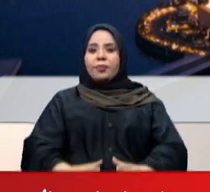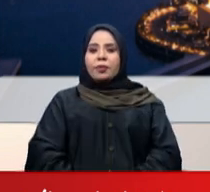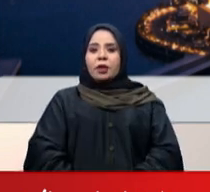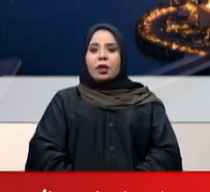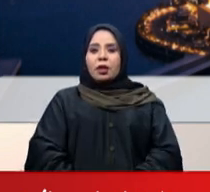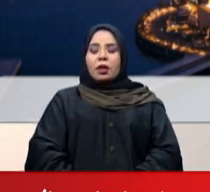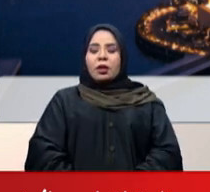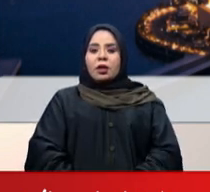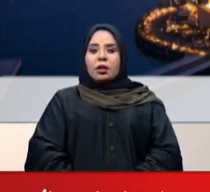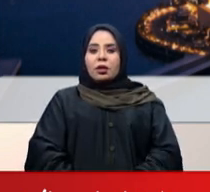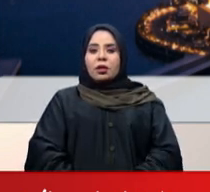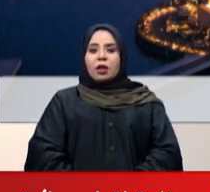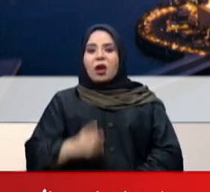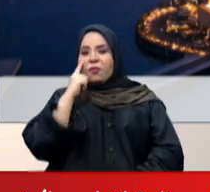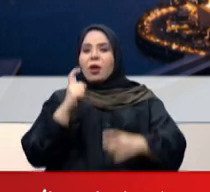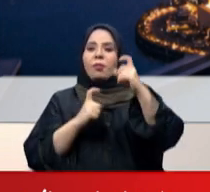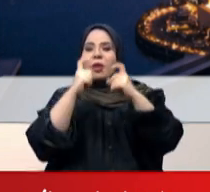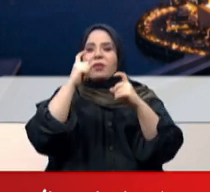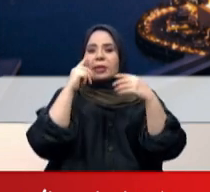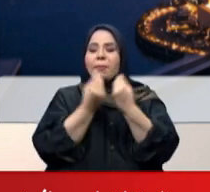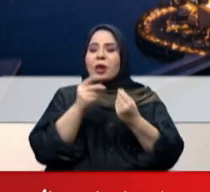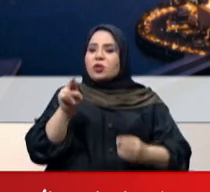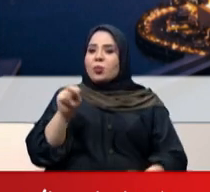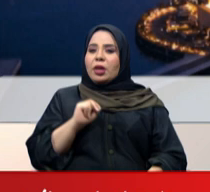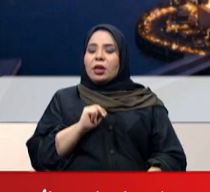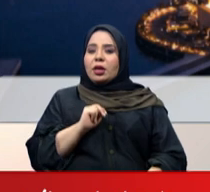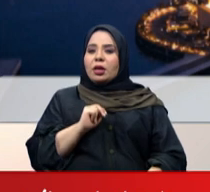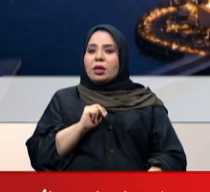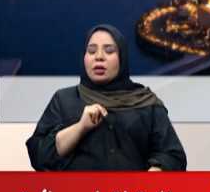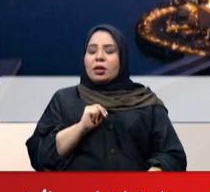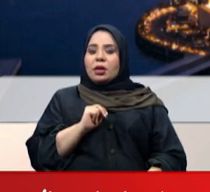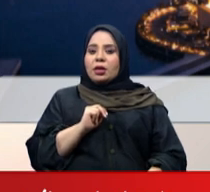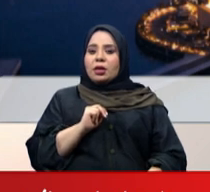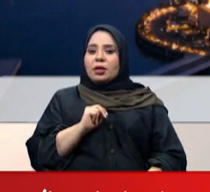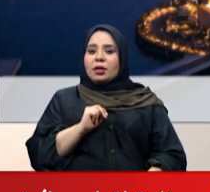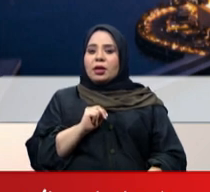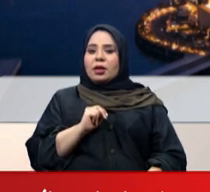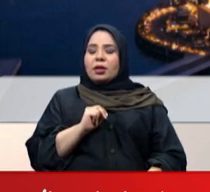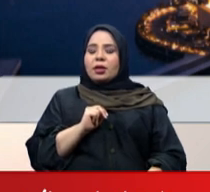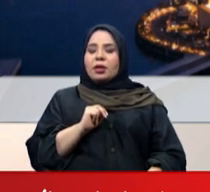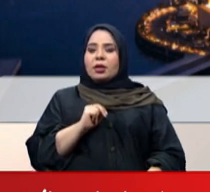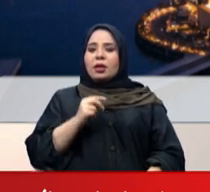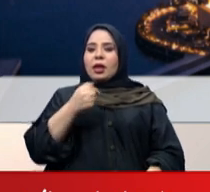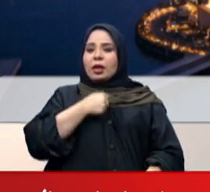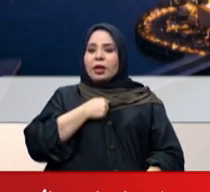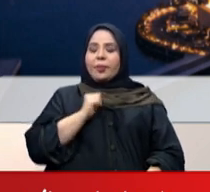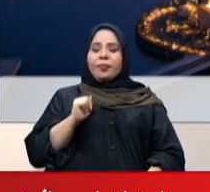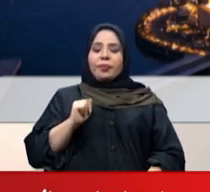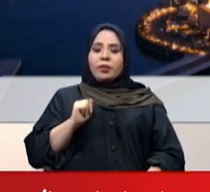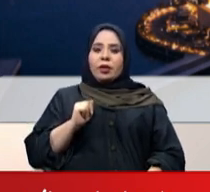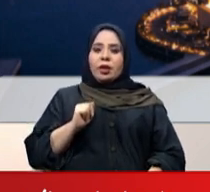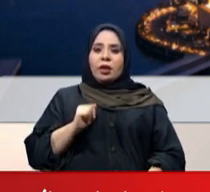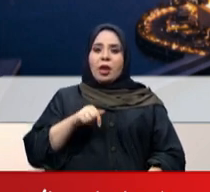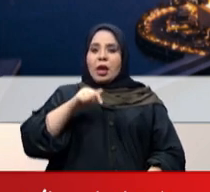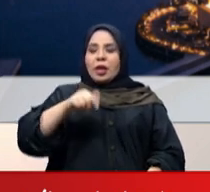صعوبة المنافسة، حيث أن زملائي من رواد الأعمال كانوا على مستوى عالي من المنافسة وجميعهم صراحة يستحقون أنهم يكونوا من الفائزين.